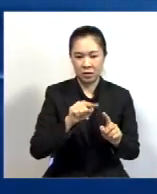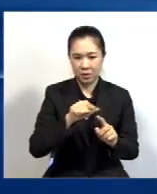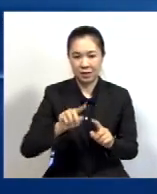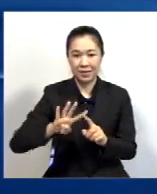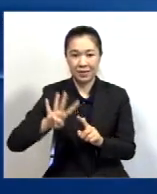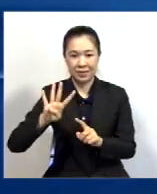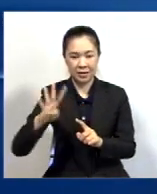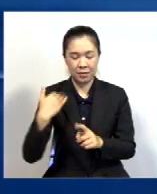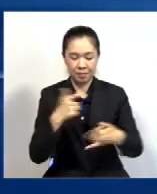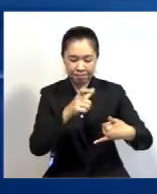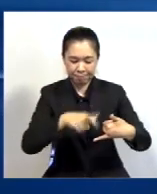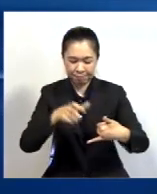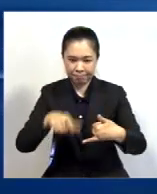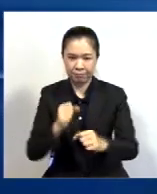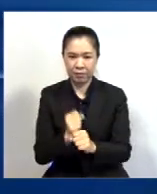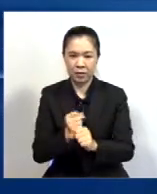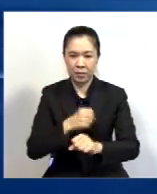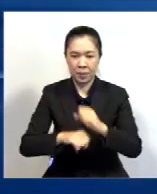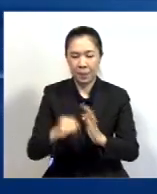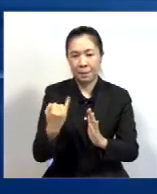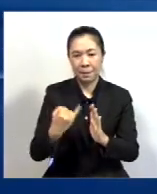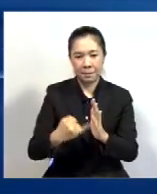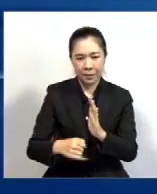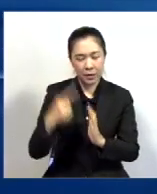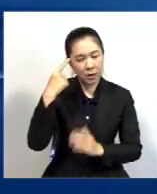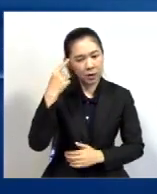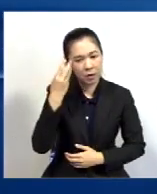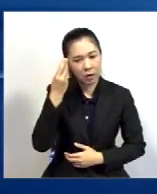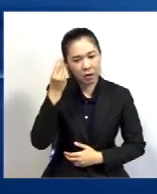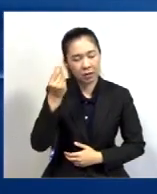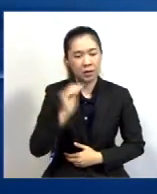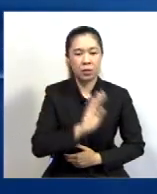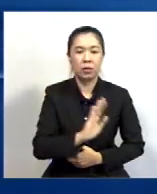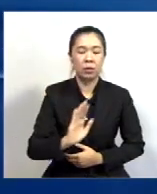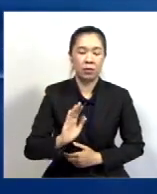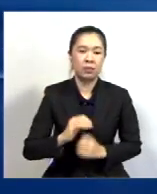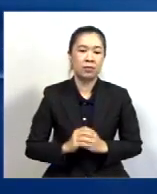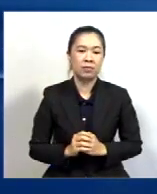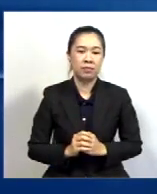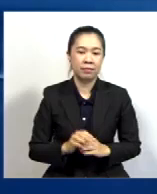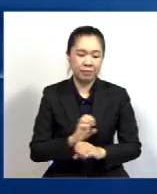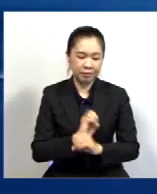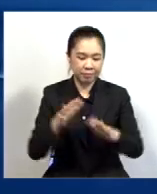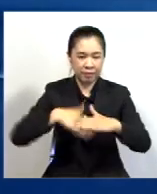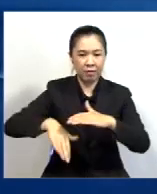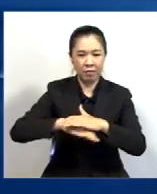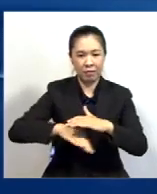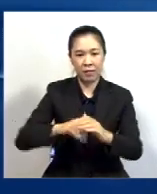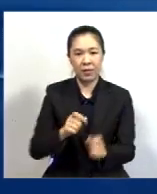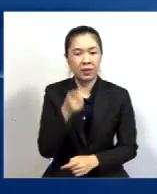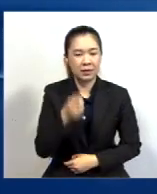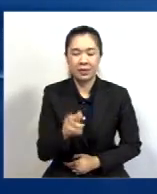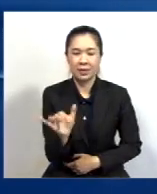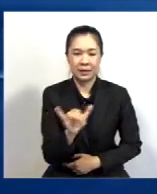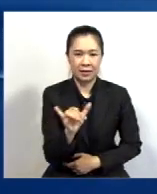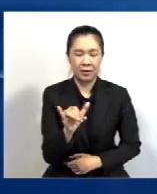หรือการกระทำตามความคิดเห็นที่ผู้ร้องกล่าวอ้างแต่อย่างใดกรณีจึงไม่ปรากฏข้อเท็จจริงเพียงพอที่จะฟัง